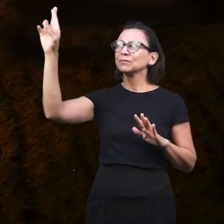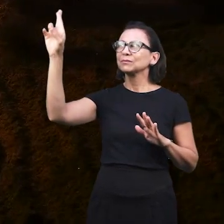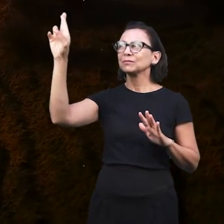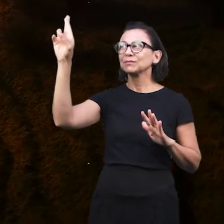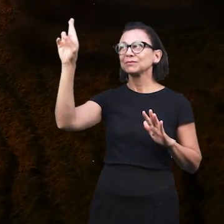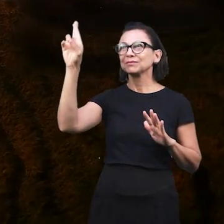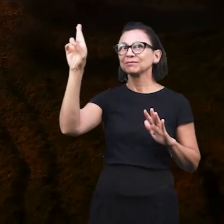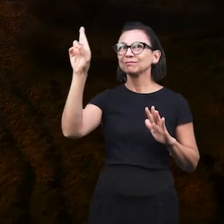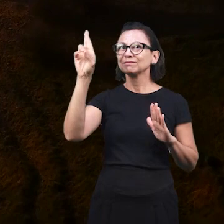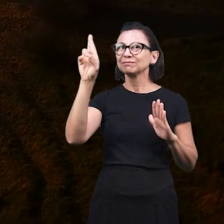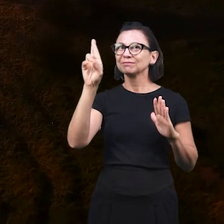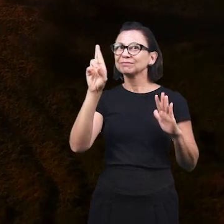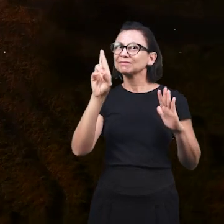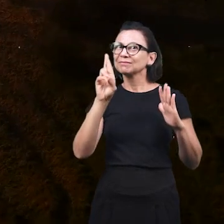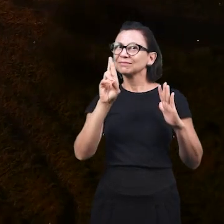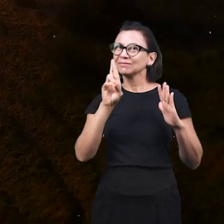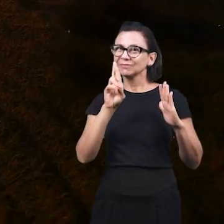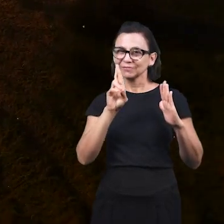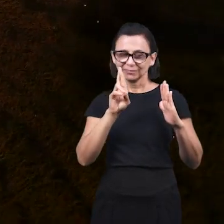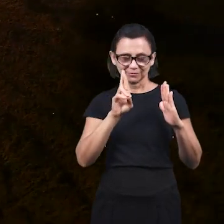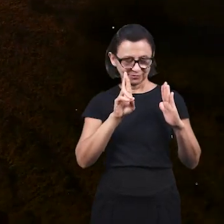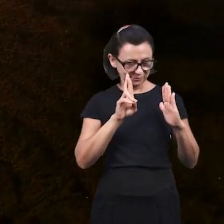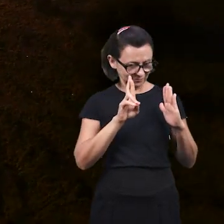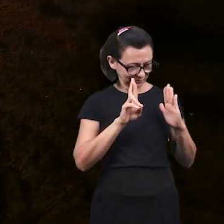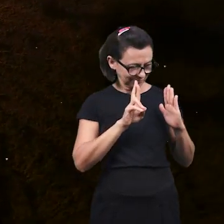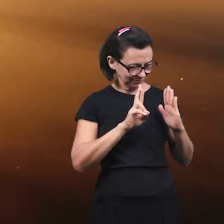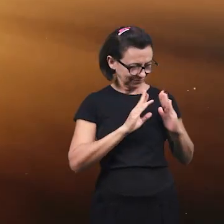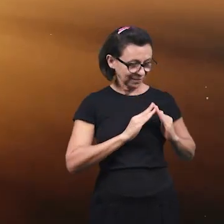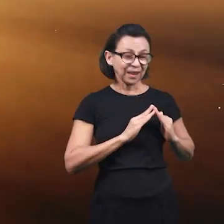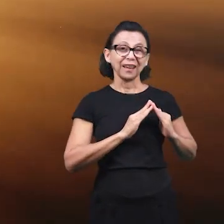И позволь свету